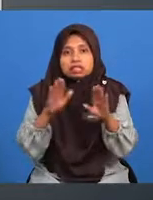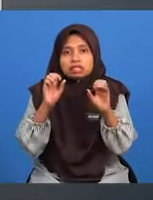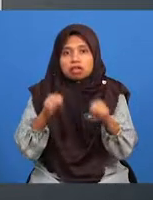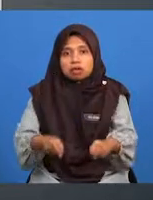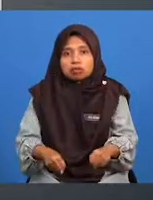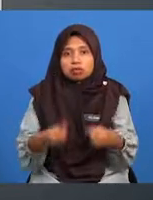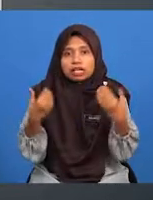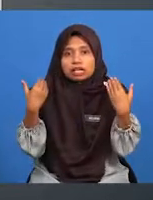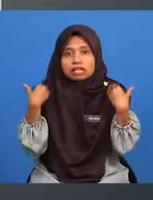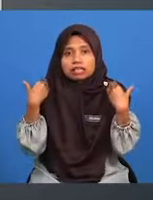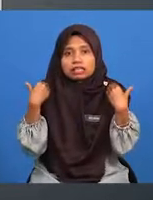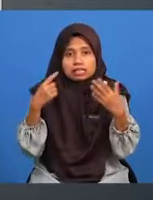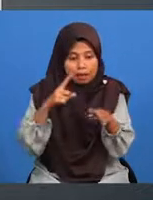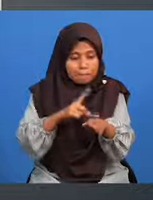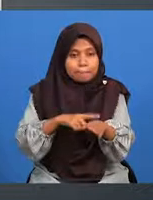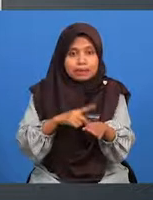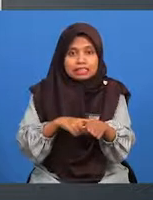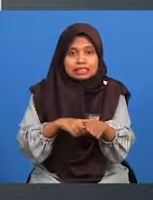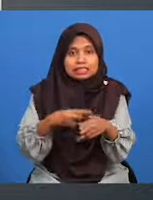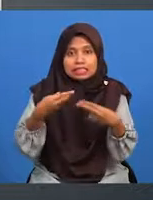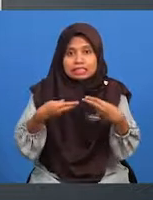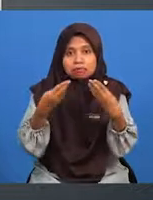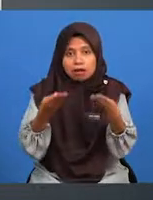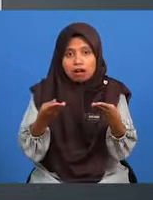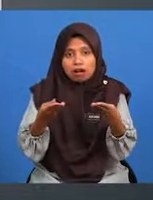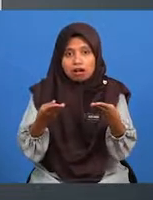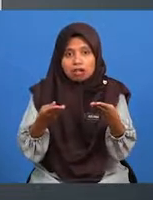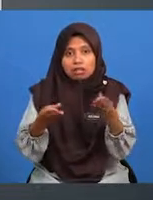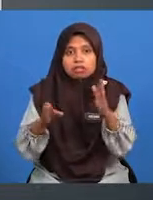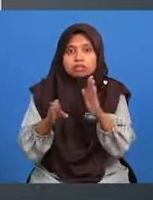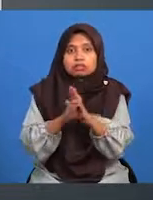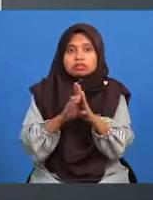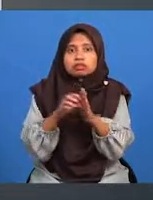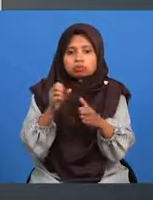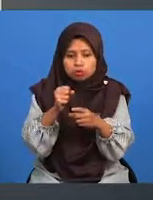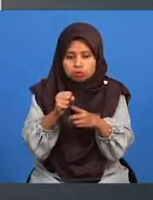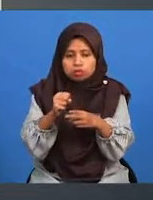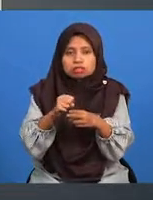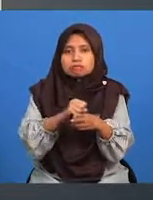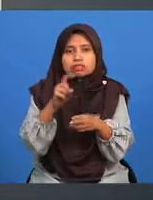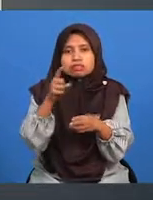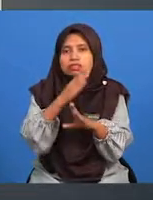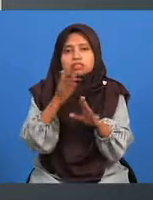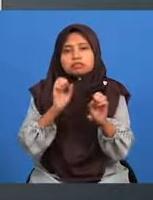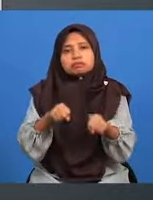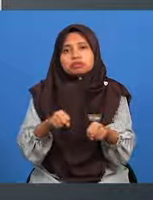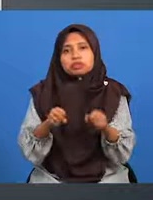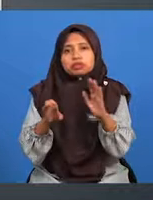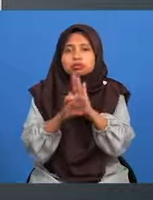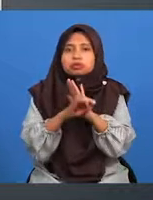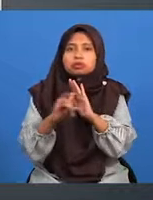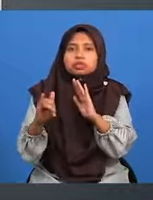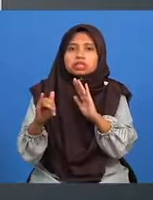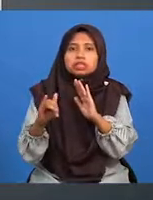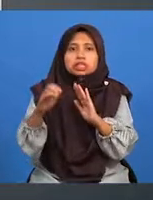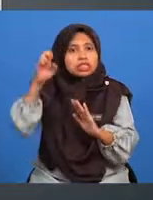mengandungi tempoh hibah yang menunjukkan ia adalah untuk sementara waktu sahaja. Contohnya,